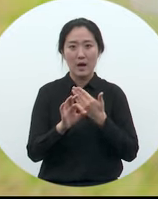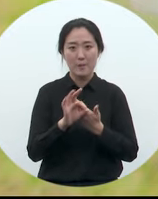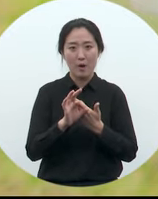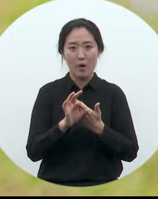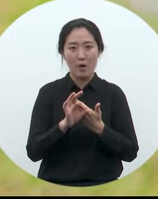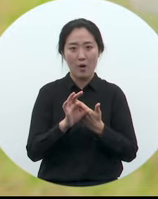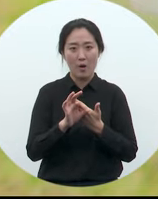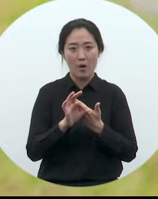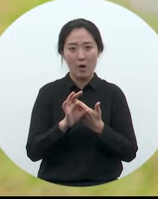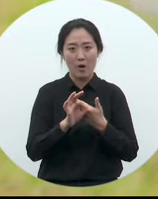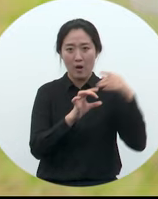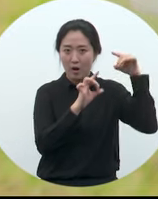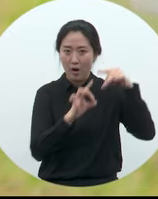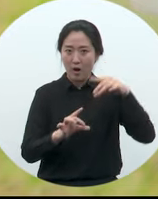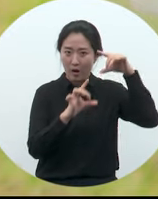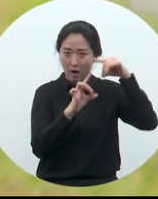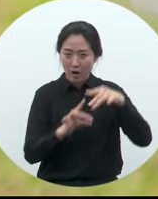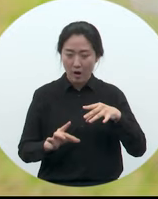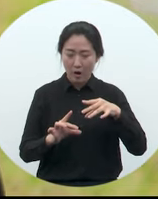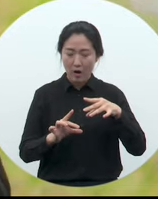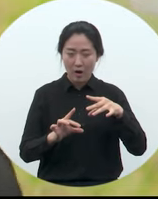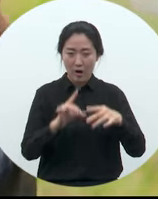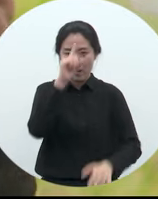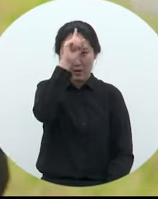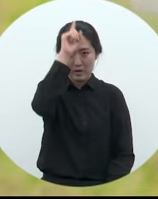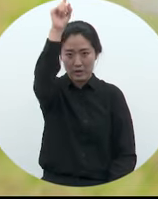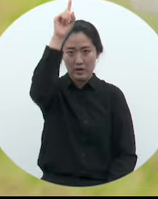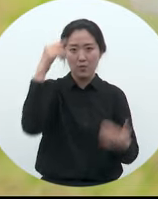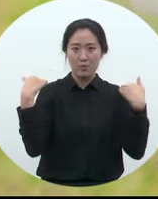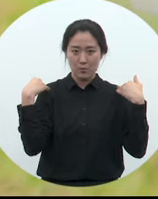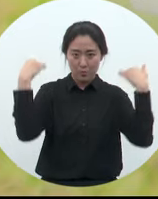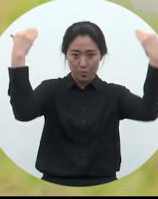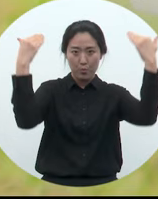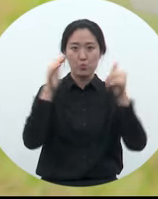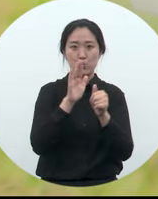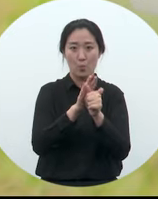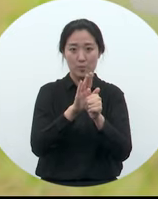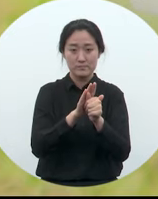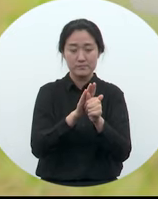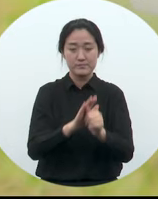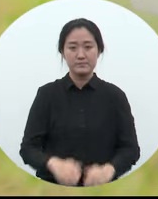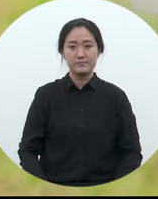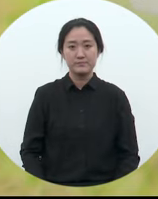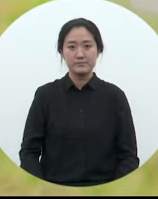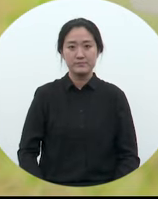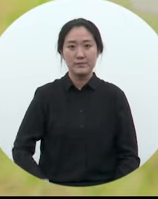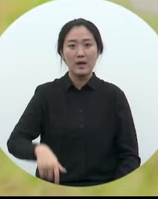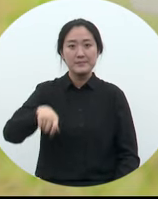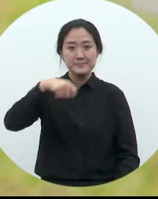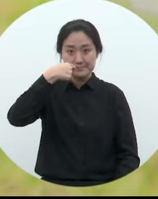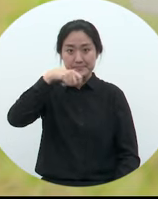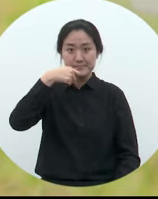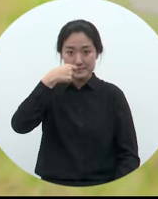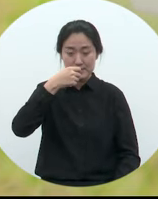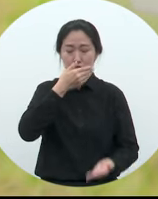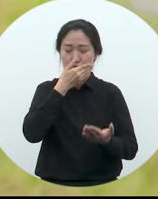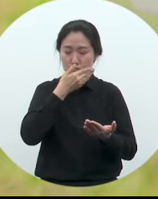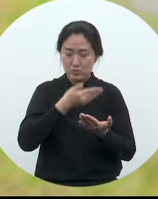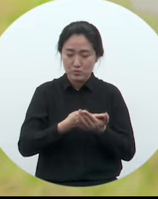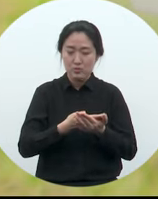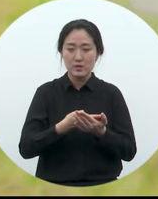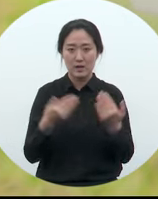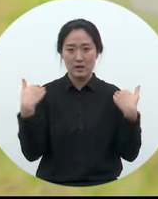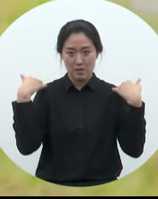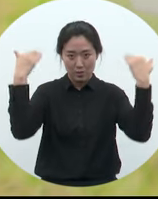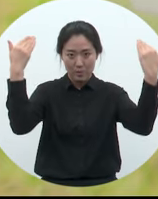이 성장판이 계속적으로 자극을 받기 때문에 성장에 당연히 도움이 되고요. 먹는 음식도